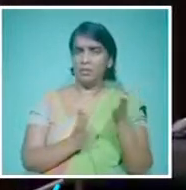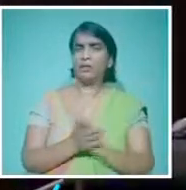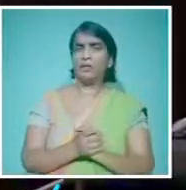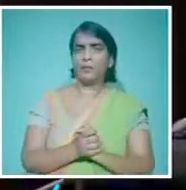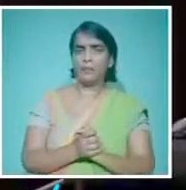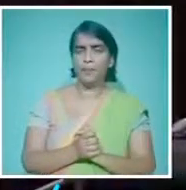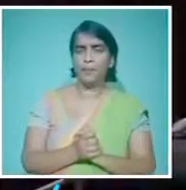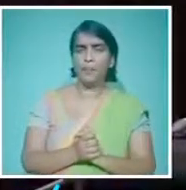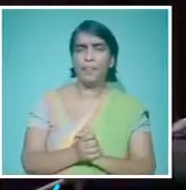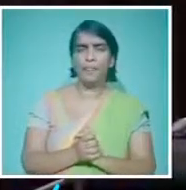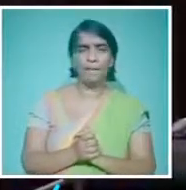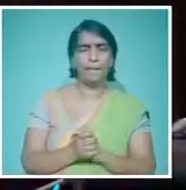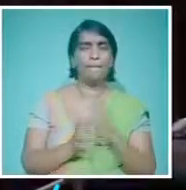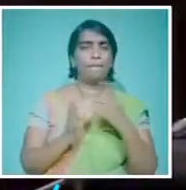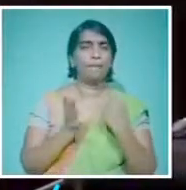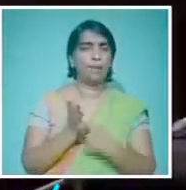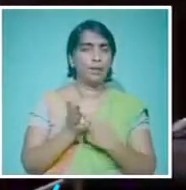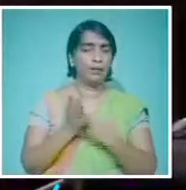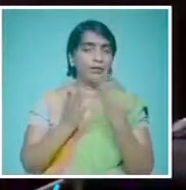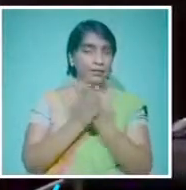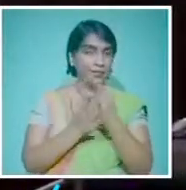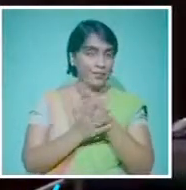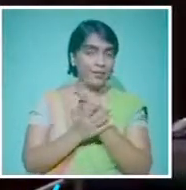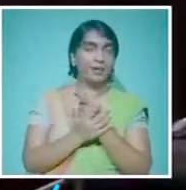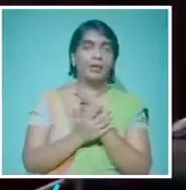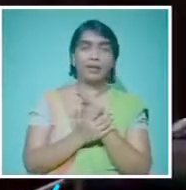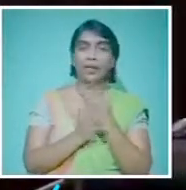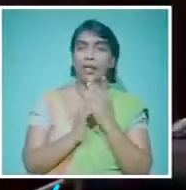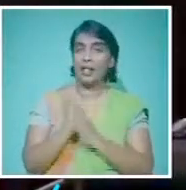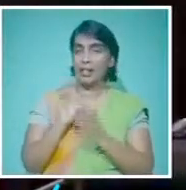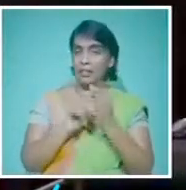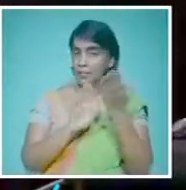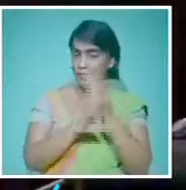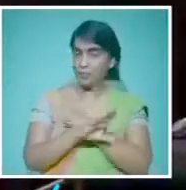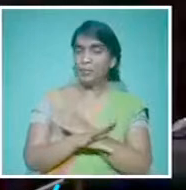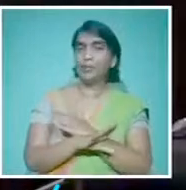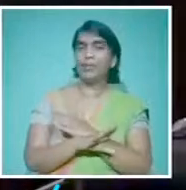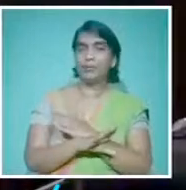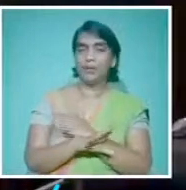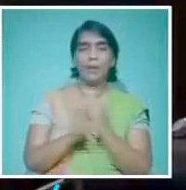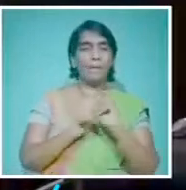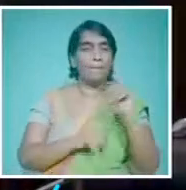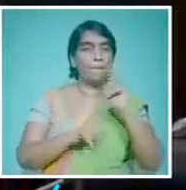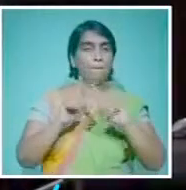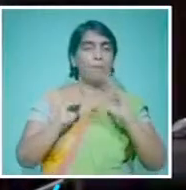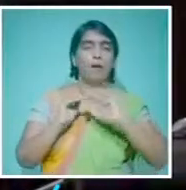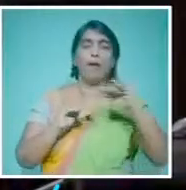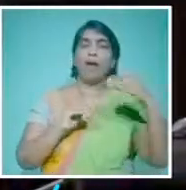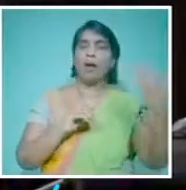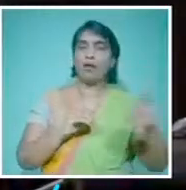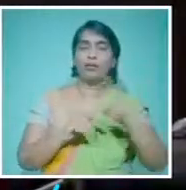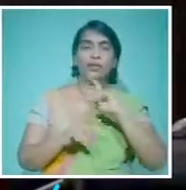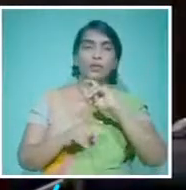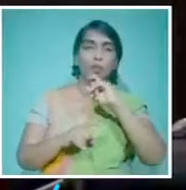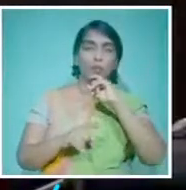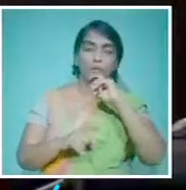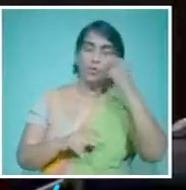please wind up. ඒ නිසා රංජන් රාමනායක හිටපු ඇමතිවරයා පාර්ලිමේන්තුවෙන් එළිය තමයි ගිහිල්ලා